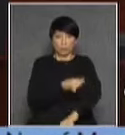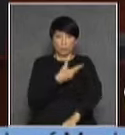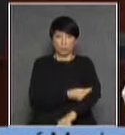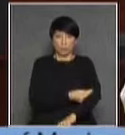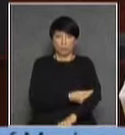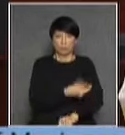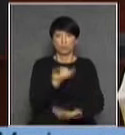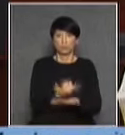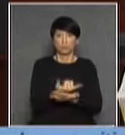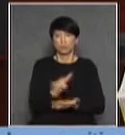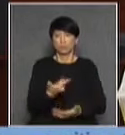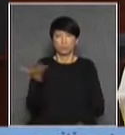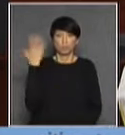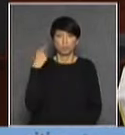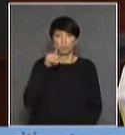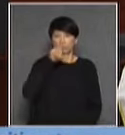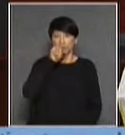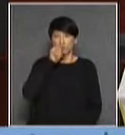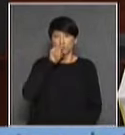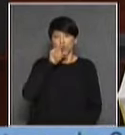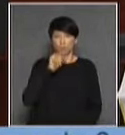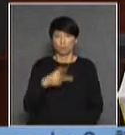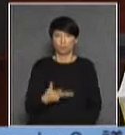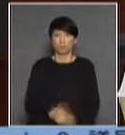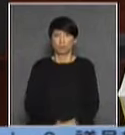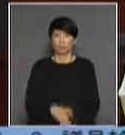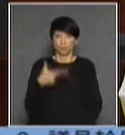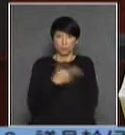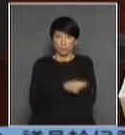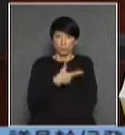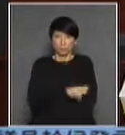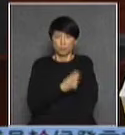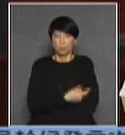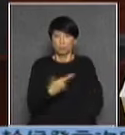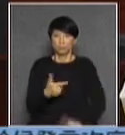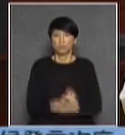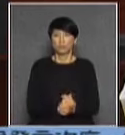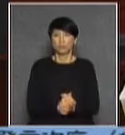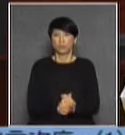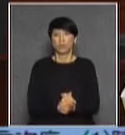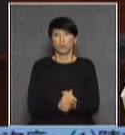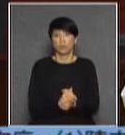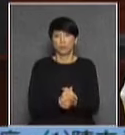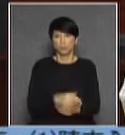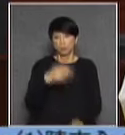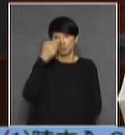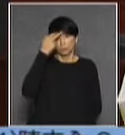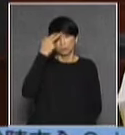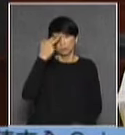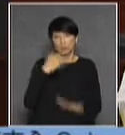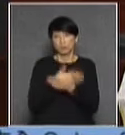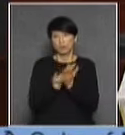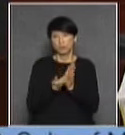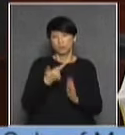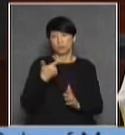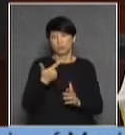嘛？即係殺雞殺到出名，跟住即係殺雞殺得太多咧，呢個冤氣太盛咧，跟住就出現呢個金融風暴、金融海嘯啊！主